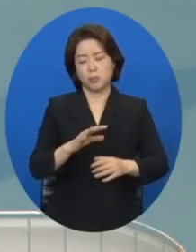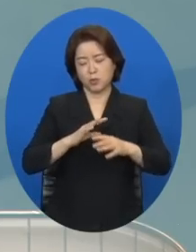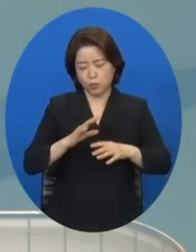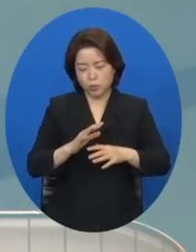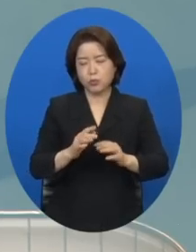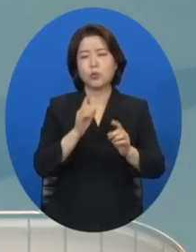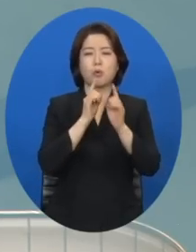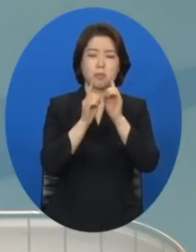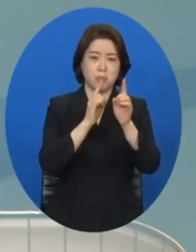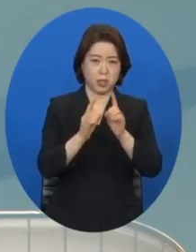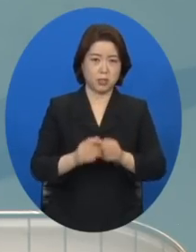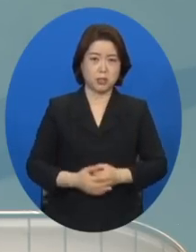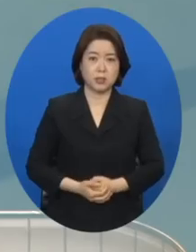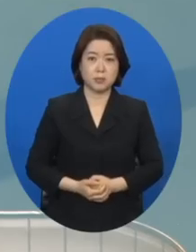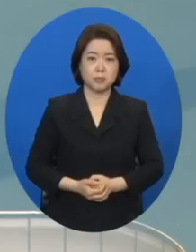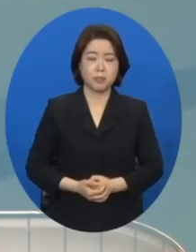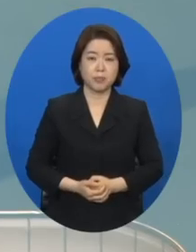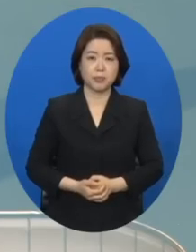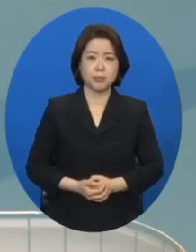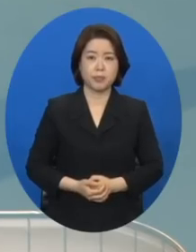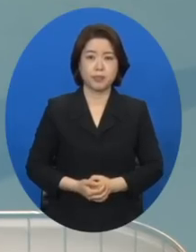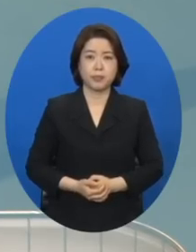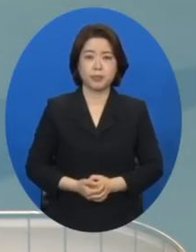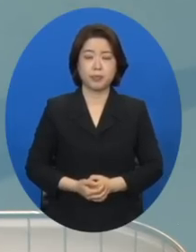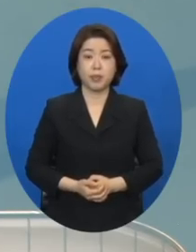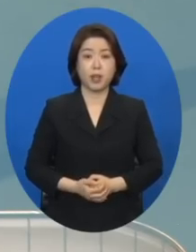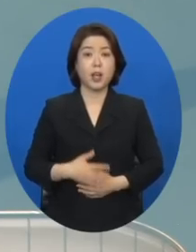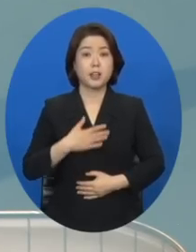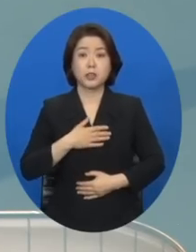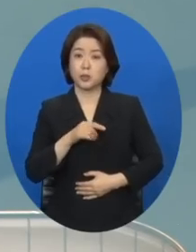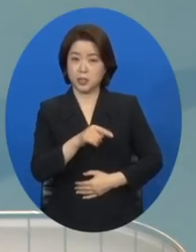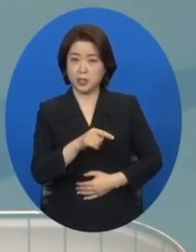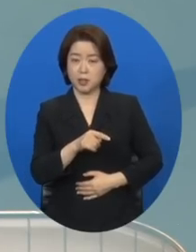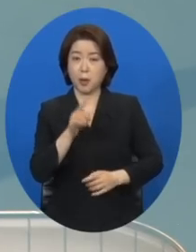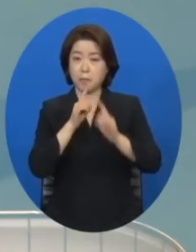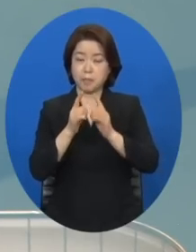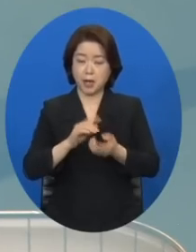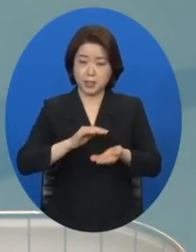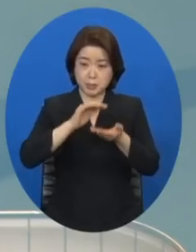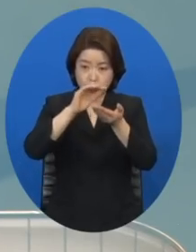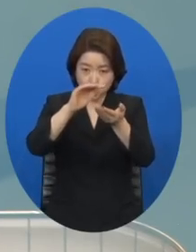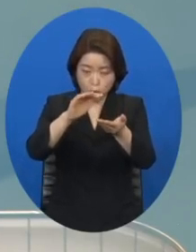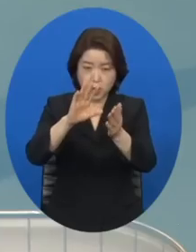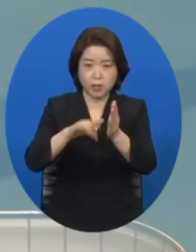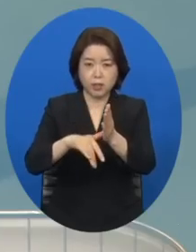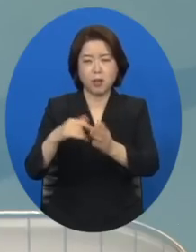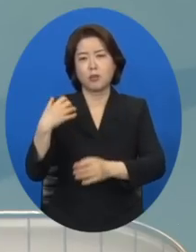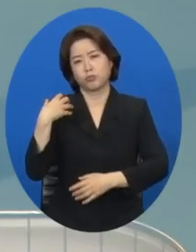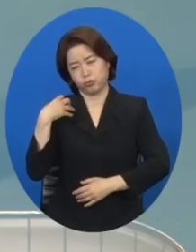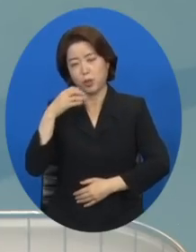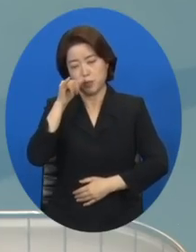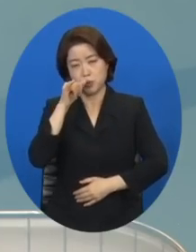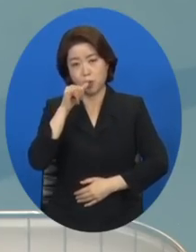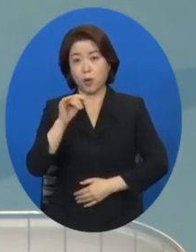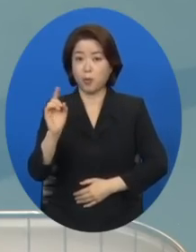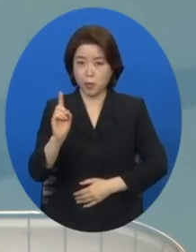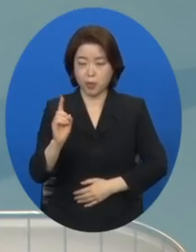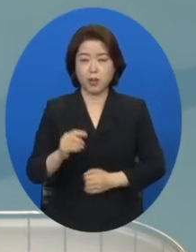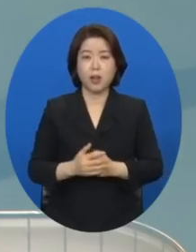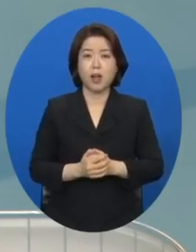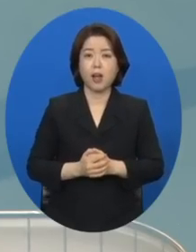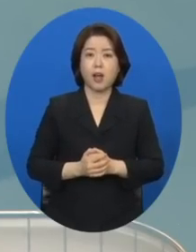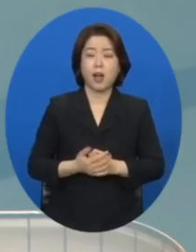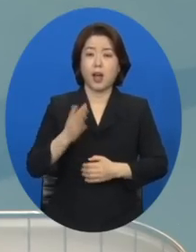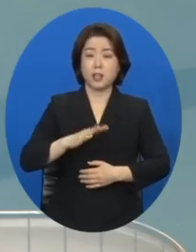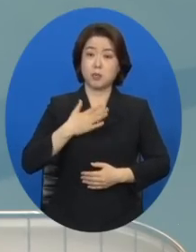아닐 수 없는데 사실 저도 이런 말씀을 전하면 굉장히 부담스럽습니다 근데